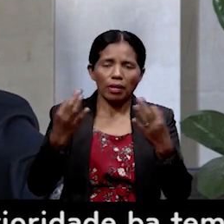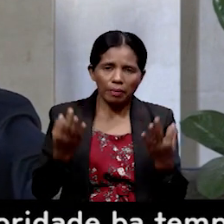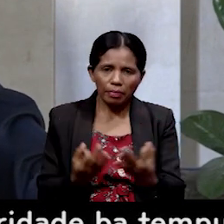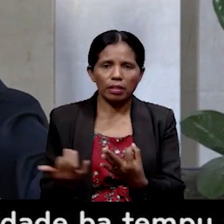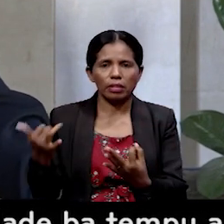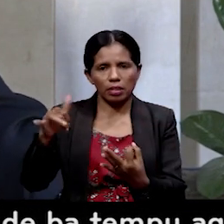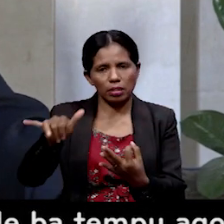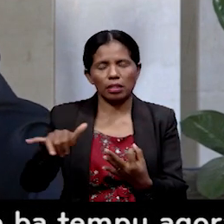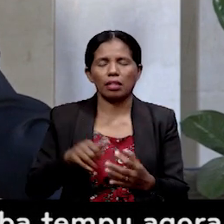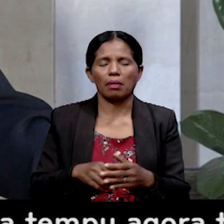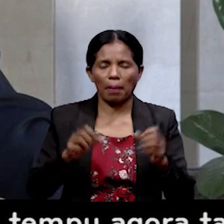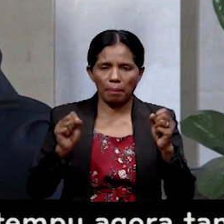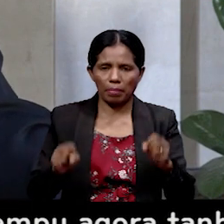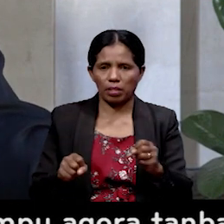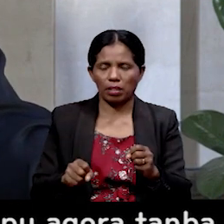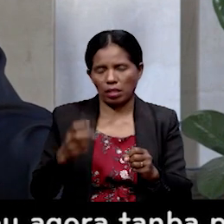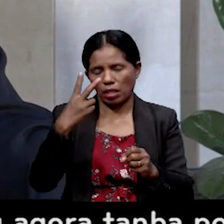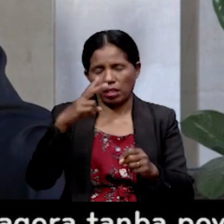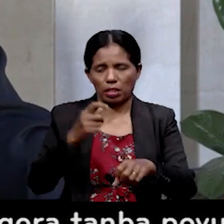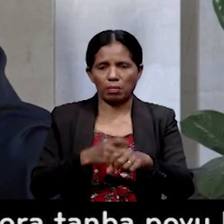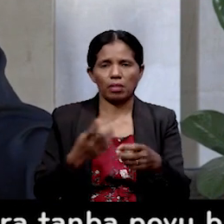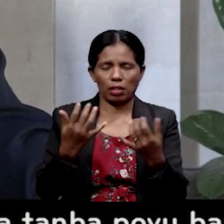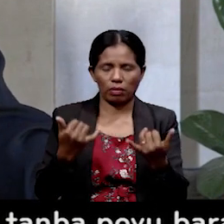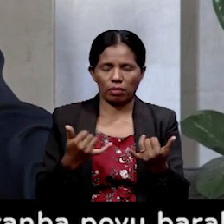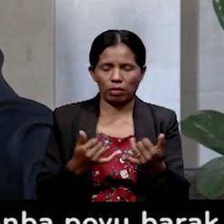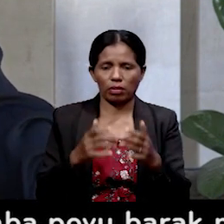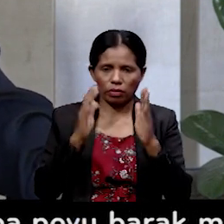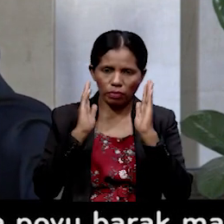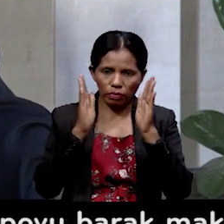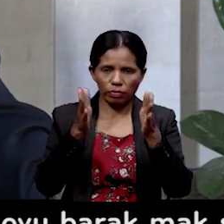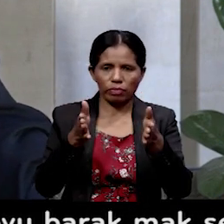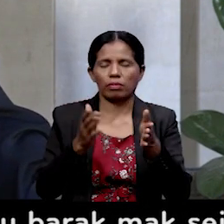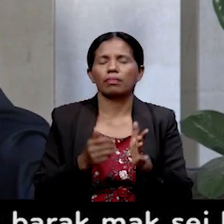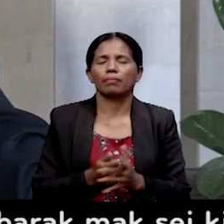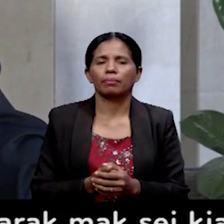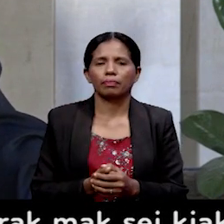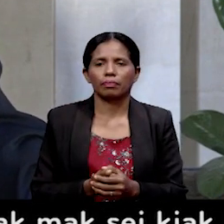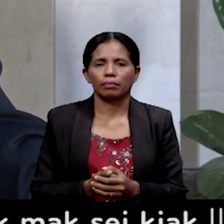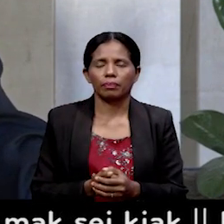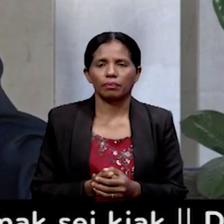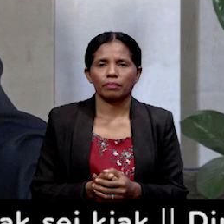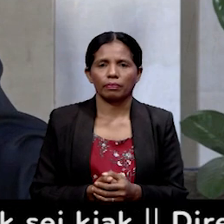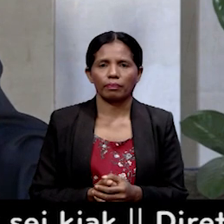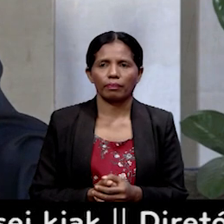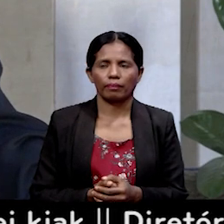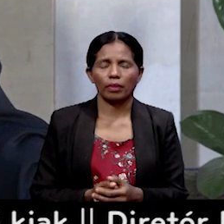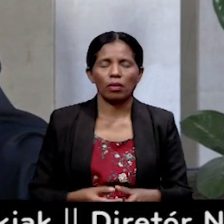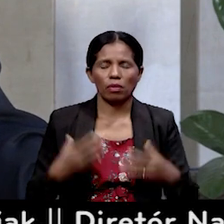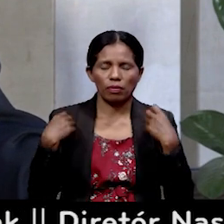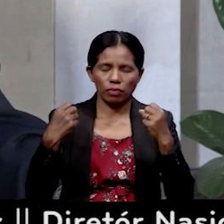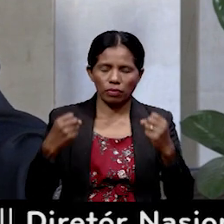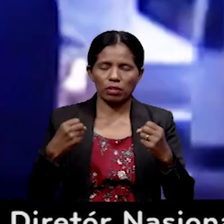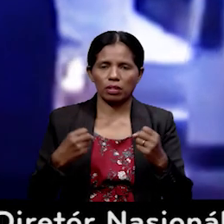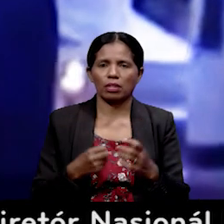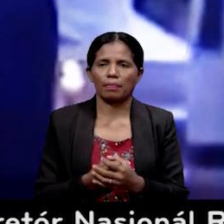bele akompanya situasaun ne ho serenidade ho calma ne ho forsa no